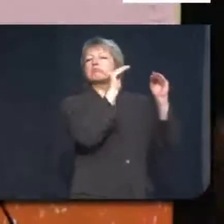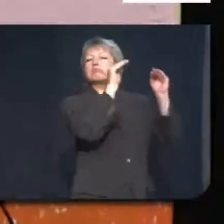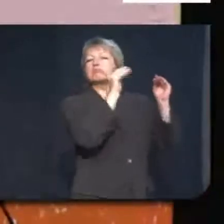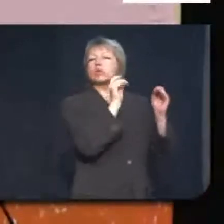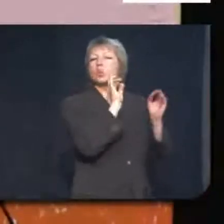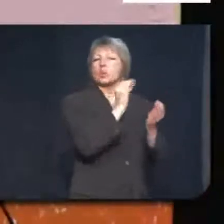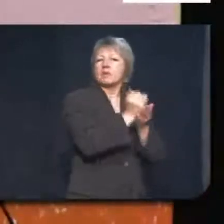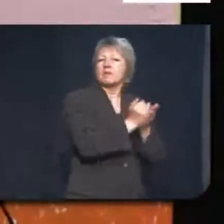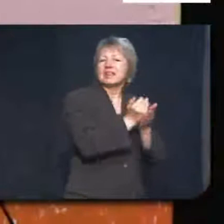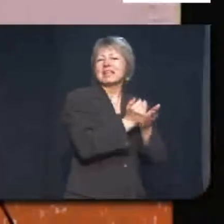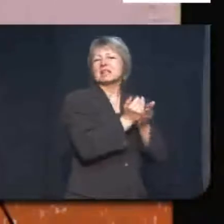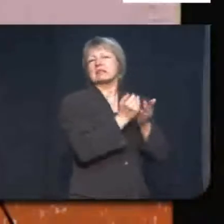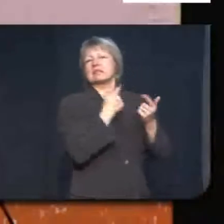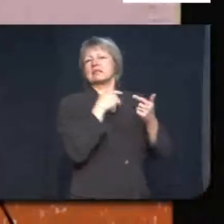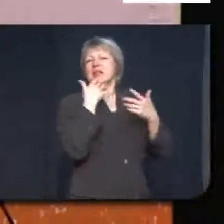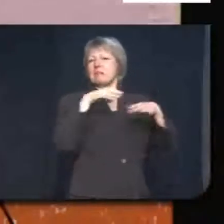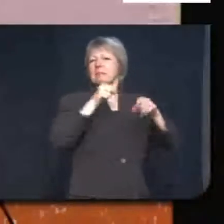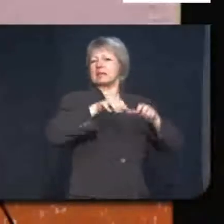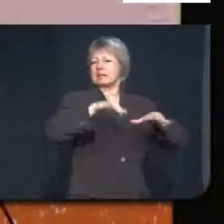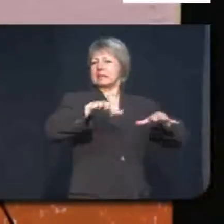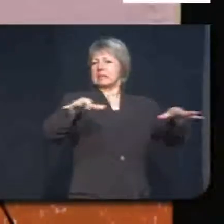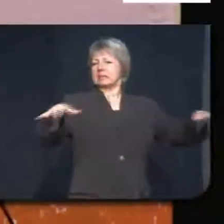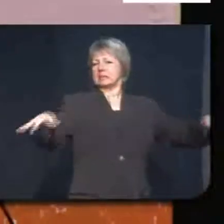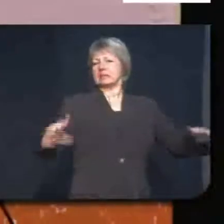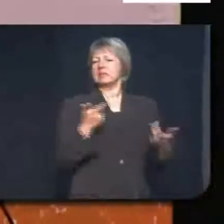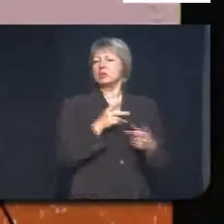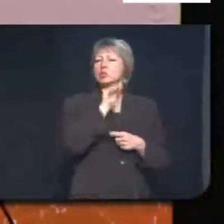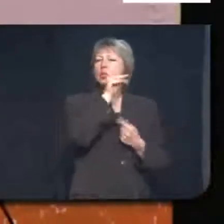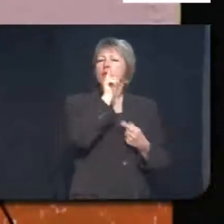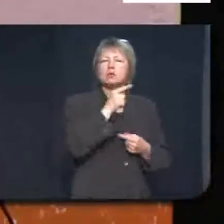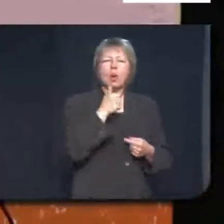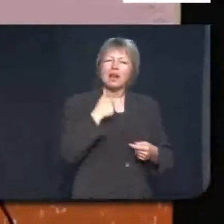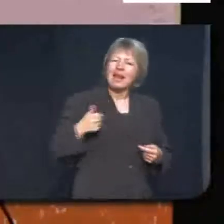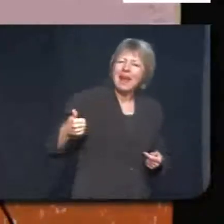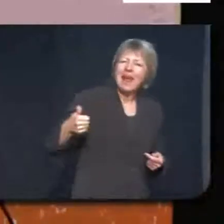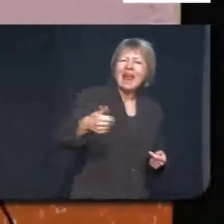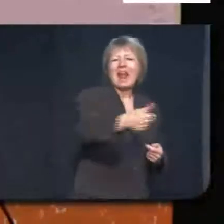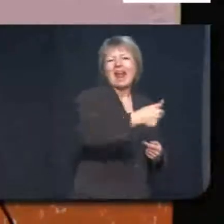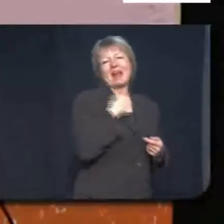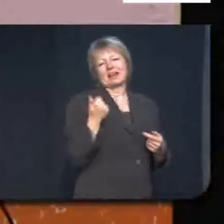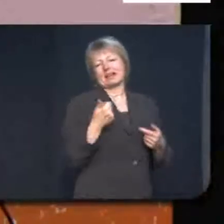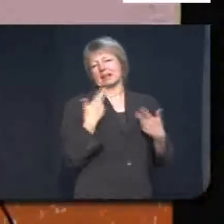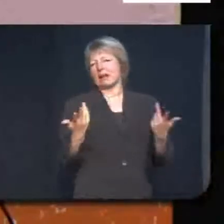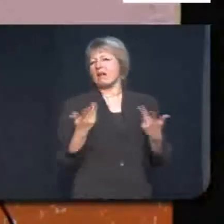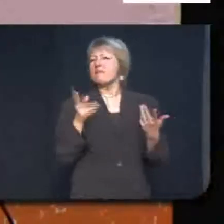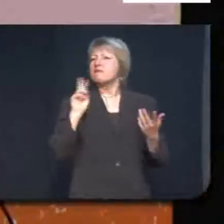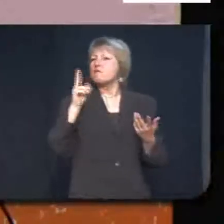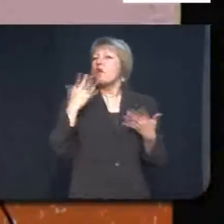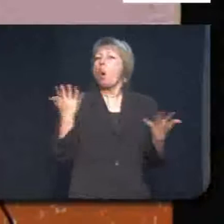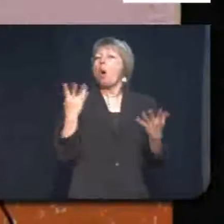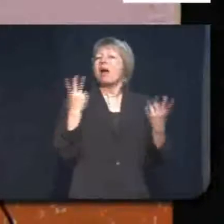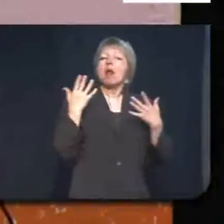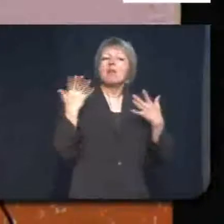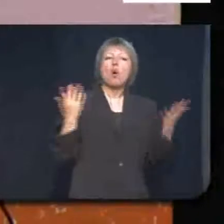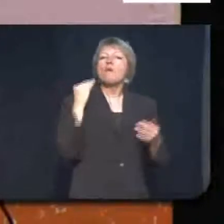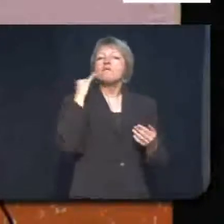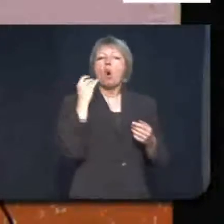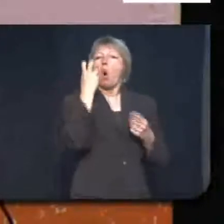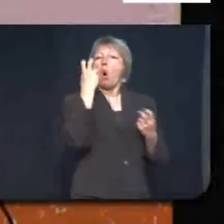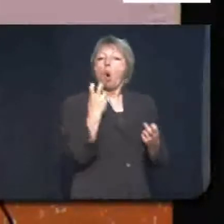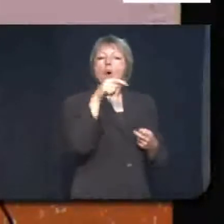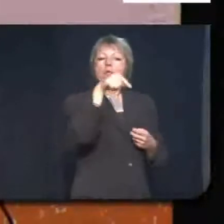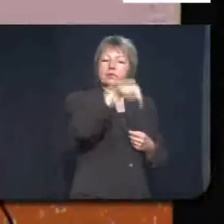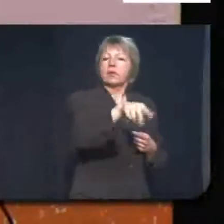mir ist es so das sind Zukunft eines Selbstverständlichkeit wird dass jeder der an einem Ort lebt und der von der Politik die wird gemacht wird betroffen ist